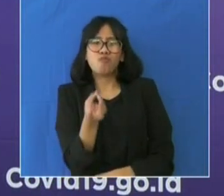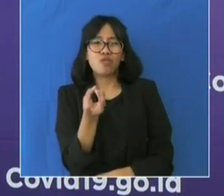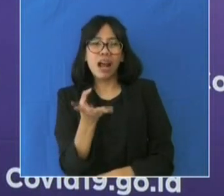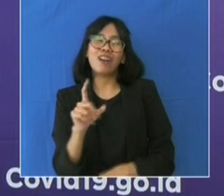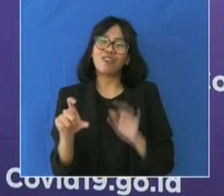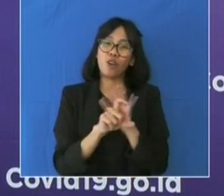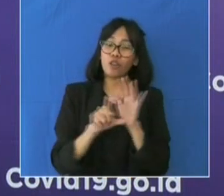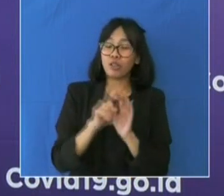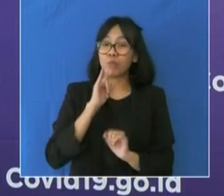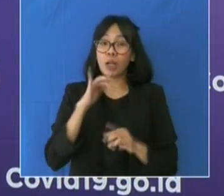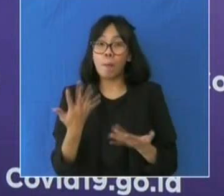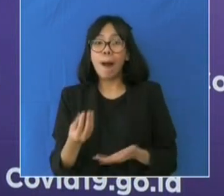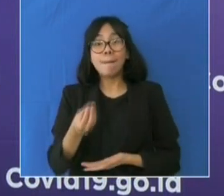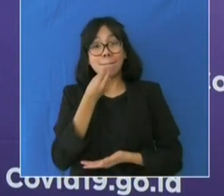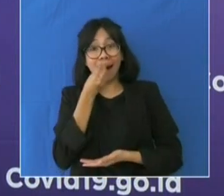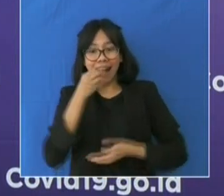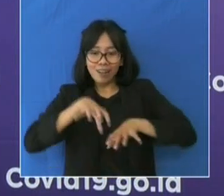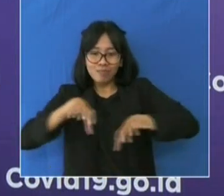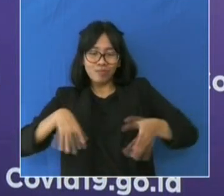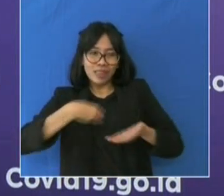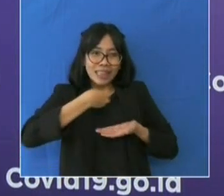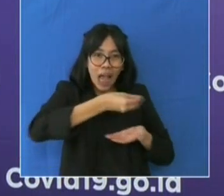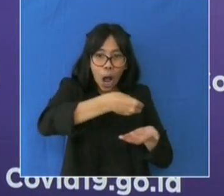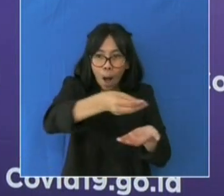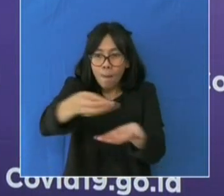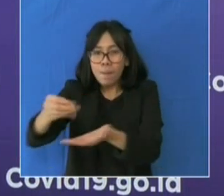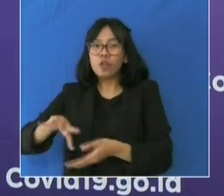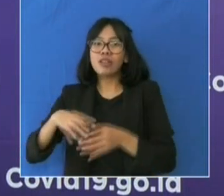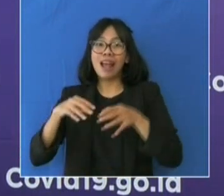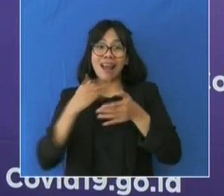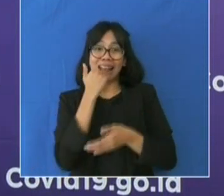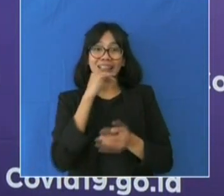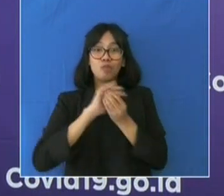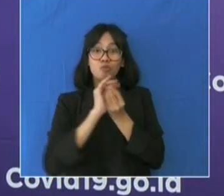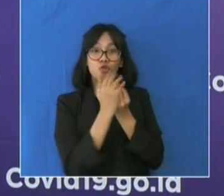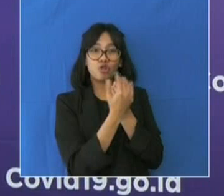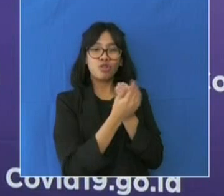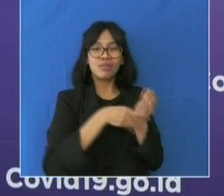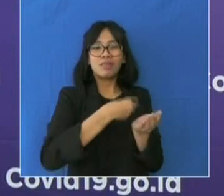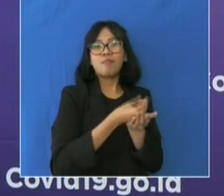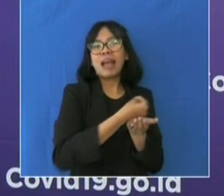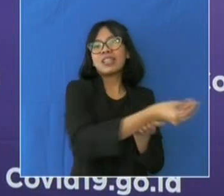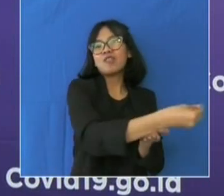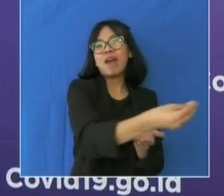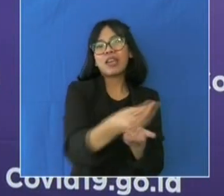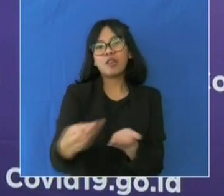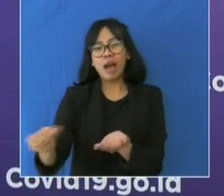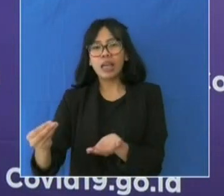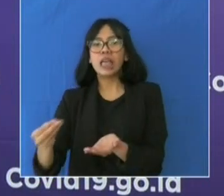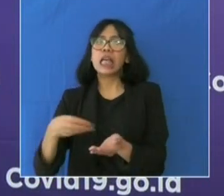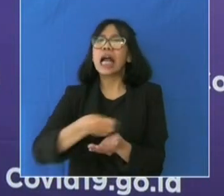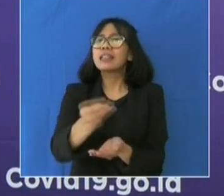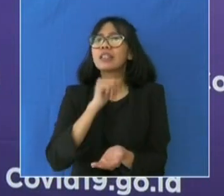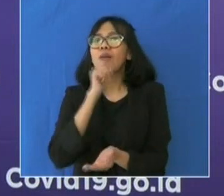dilakukan seperti menyiapkan makanan nasi bungkus untuk dibagikan kepada mereka dan mereka